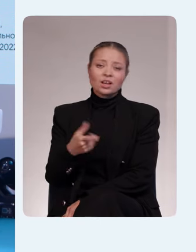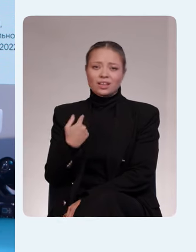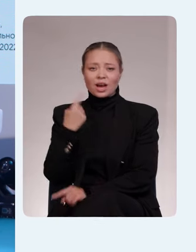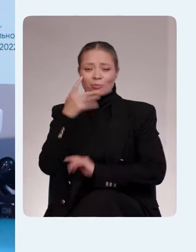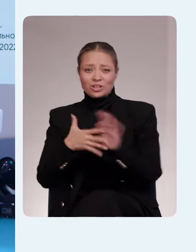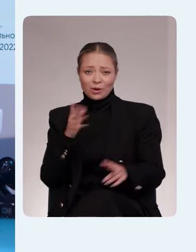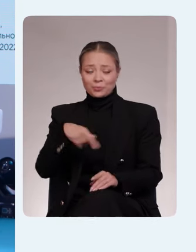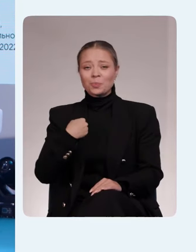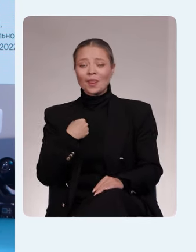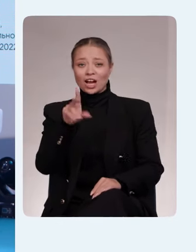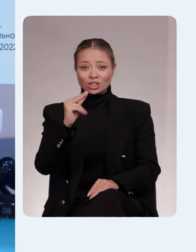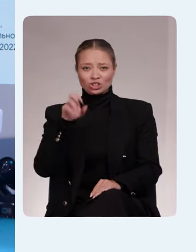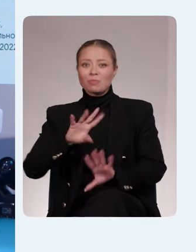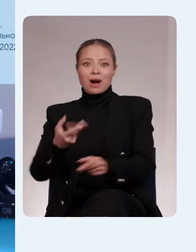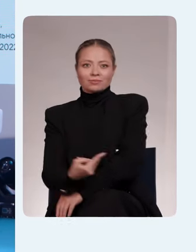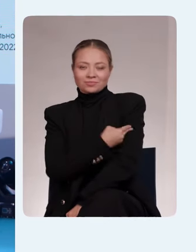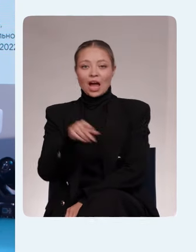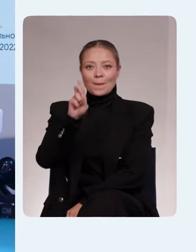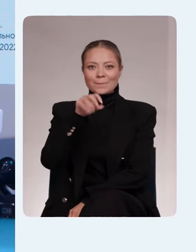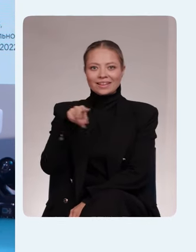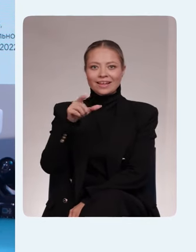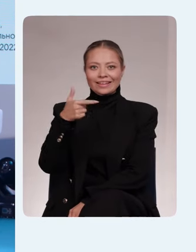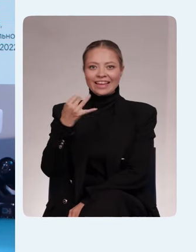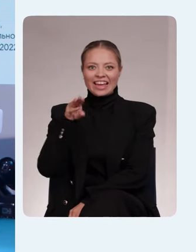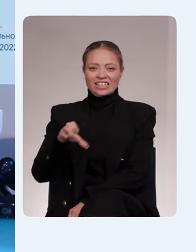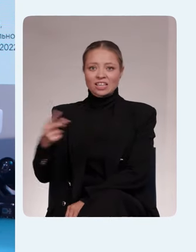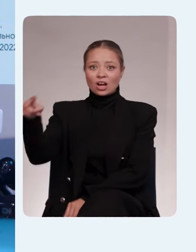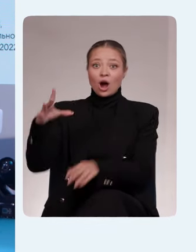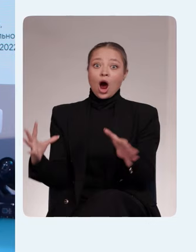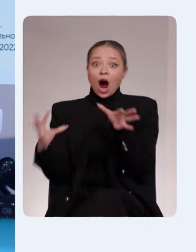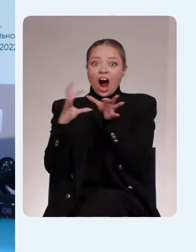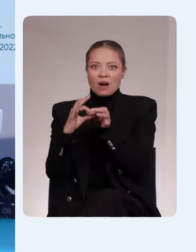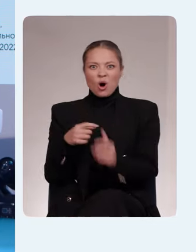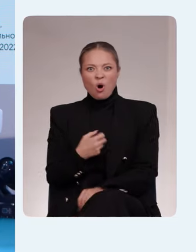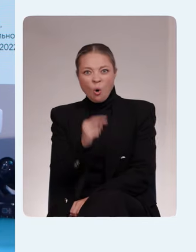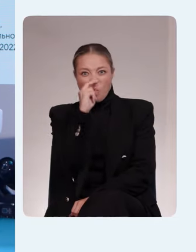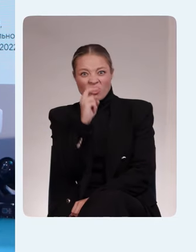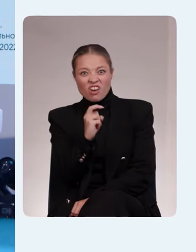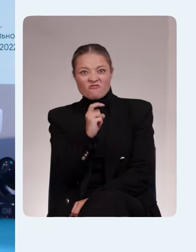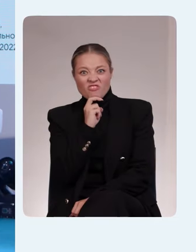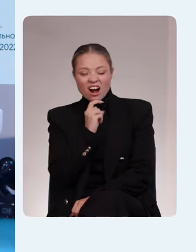нас чипируют, ко мне подключится Билл Гейтс. Он такой, what the fuck? Как этим